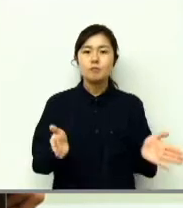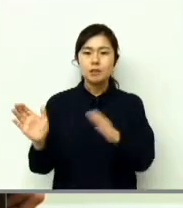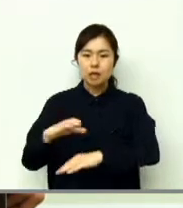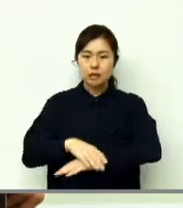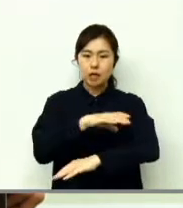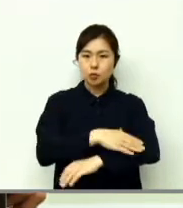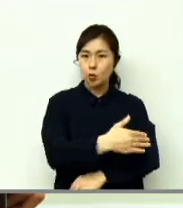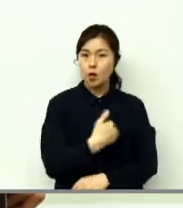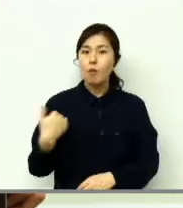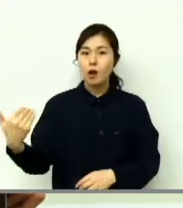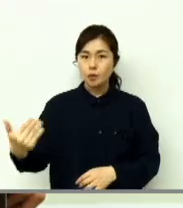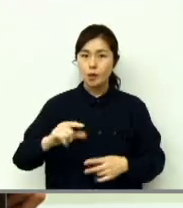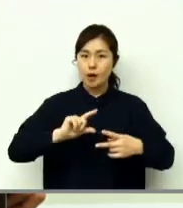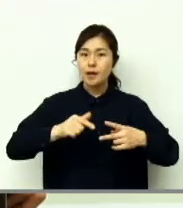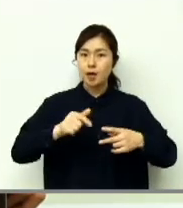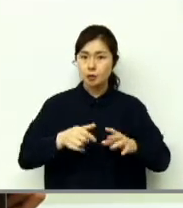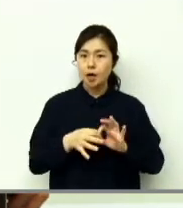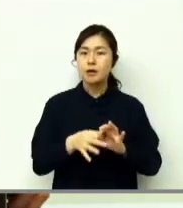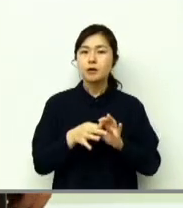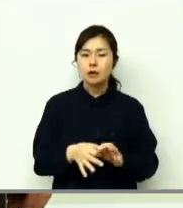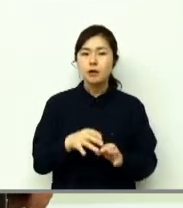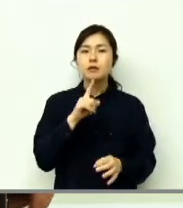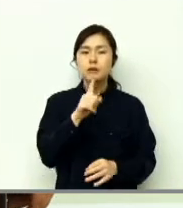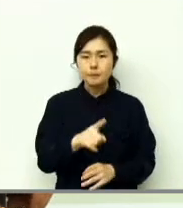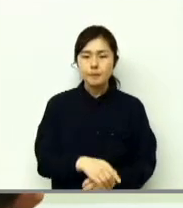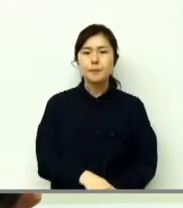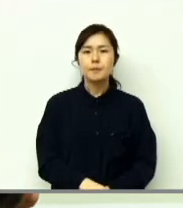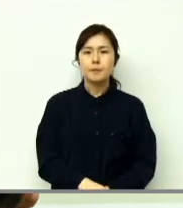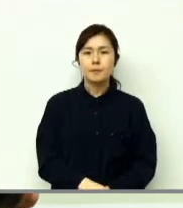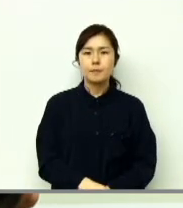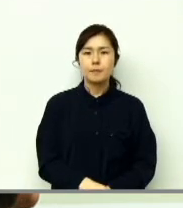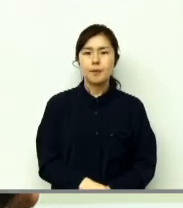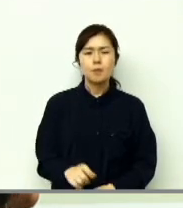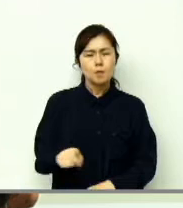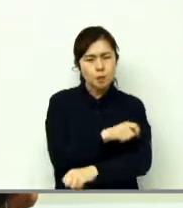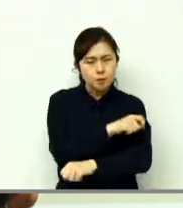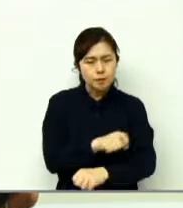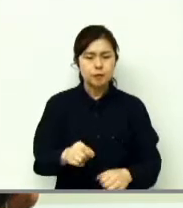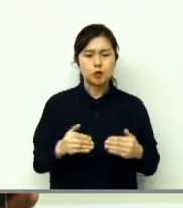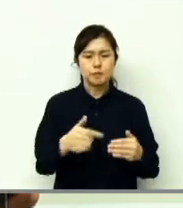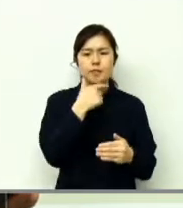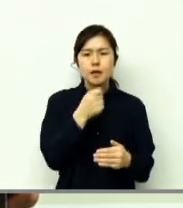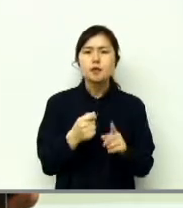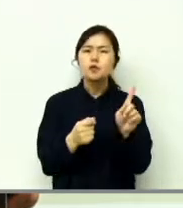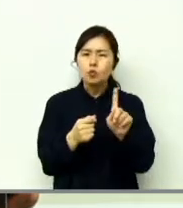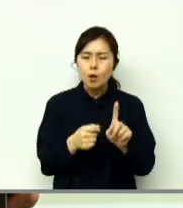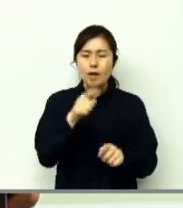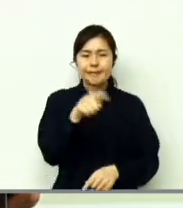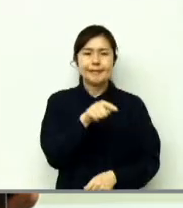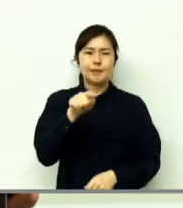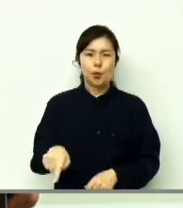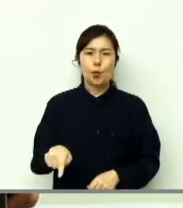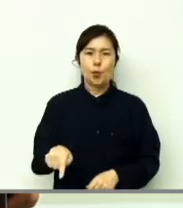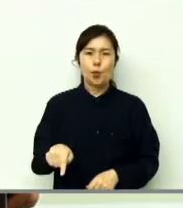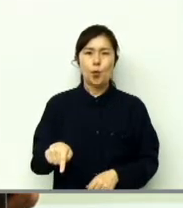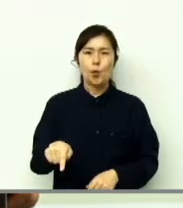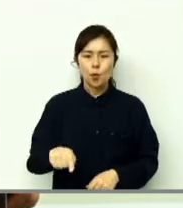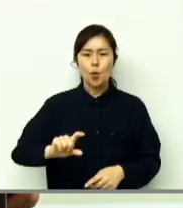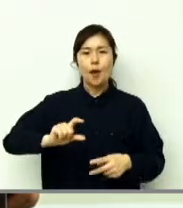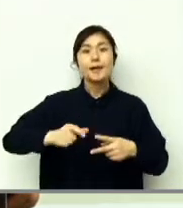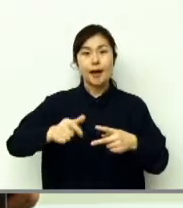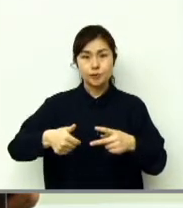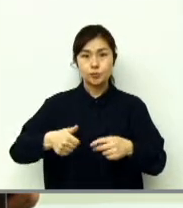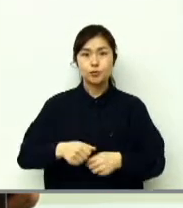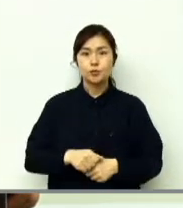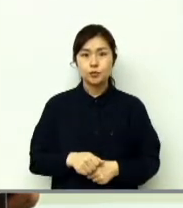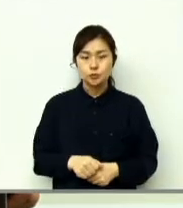に、私たちとして強力に推進していきたいと思っておりますが、人の改革事業の中で、早出遅出